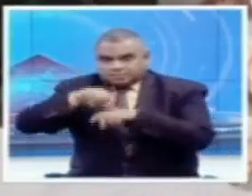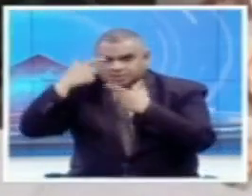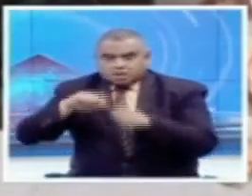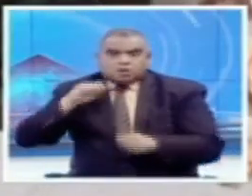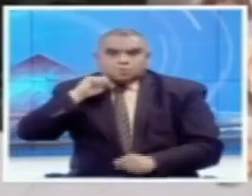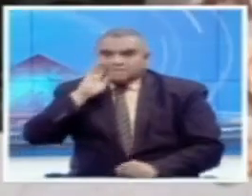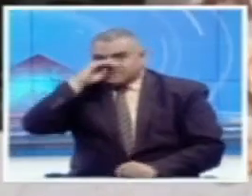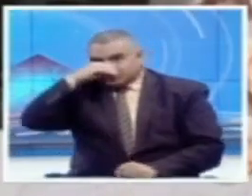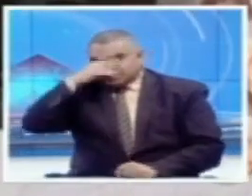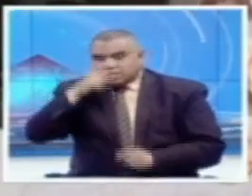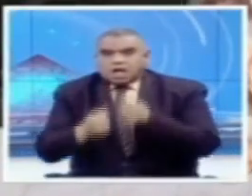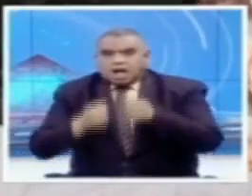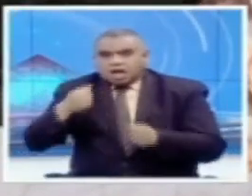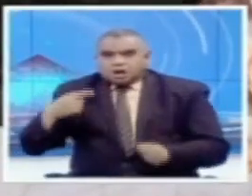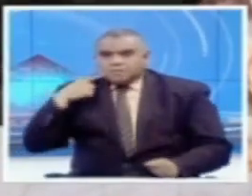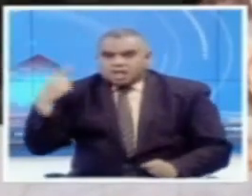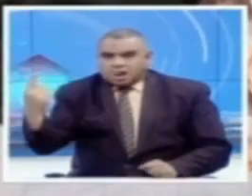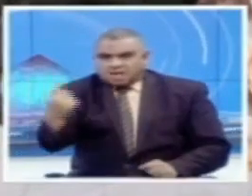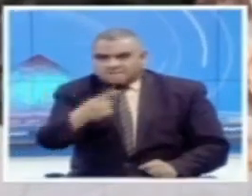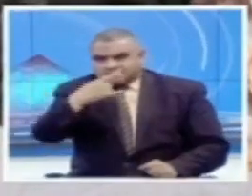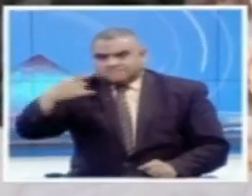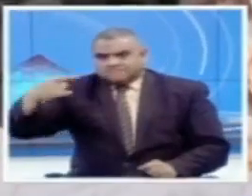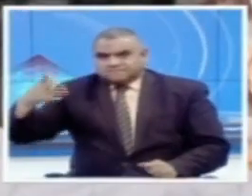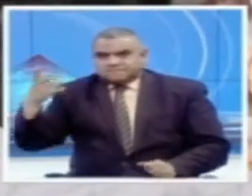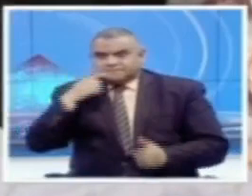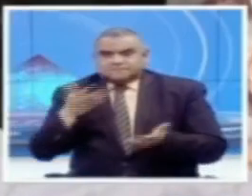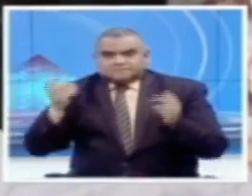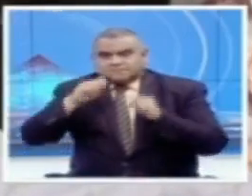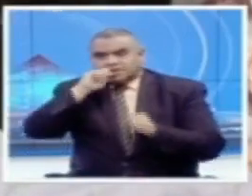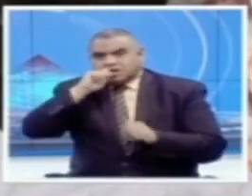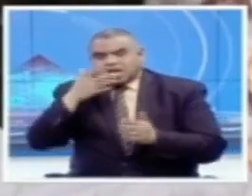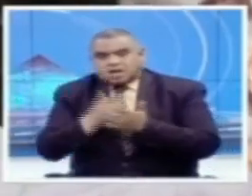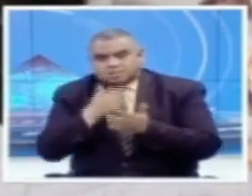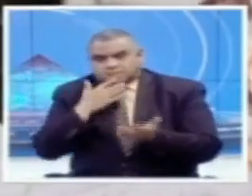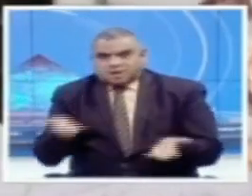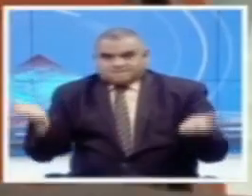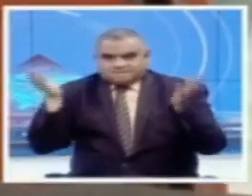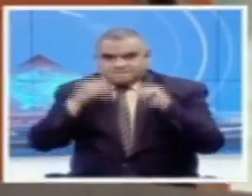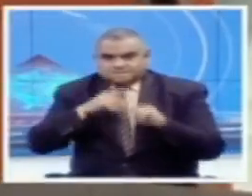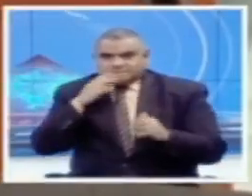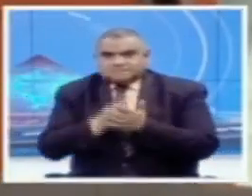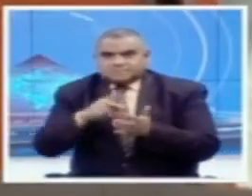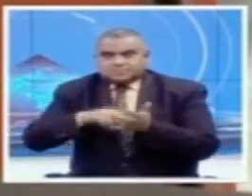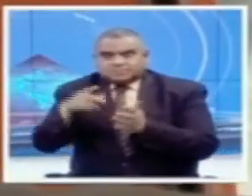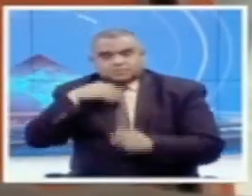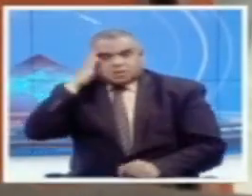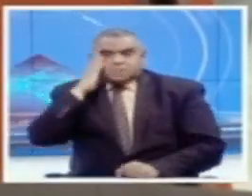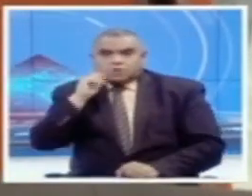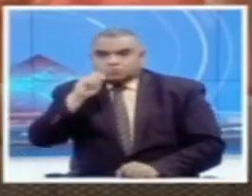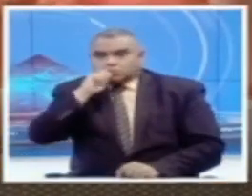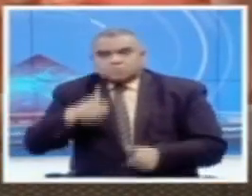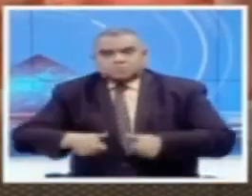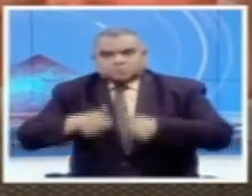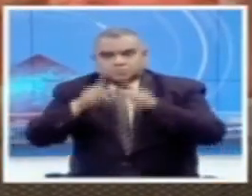وعندنا عربيات متنقلة بتبيع لحوم مجمدة ولحوم فريش. الأسعار هنا حلوة ولحمة حلوة بصراحة